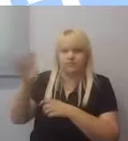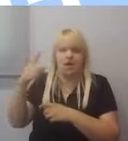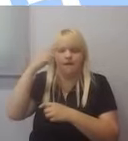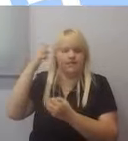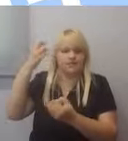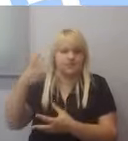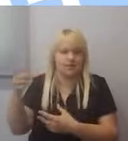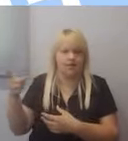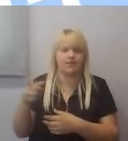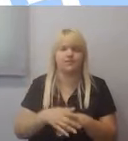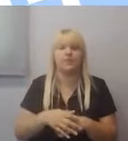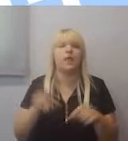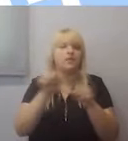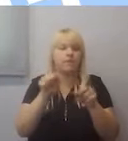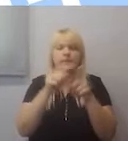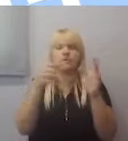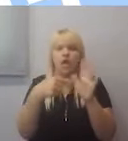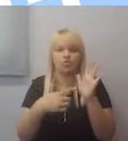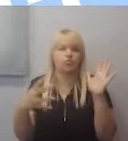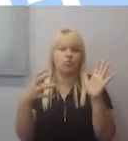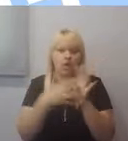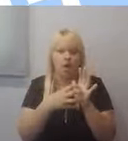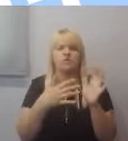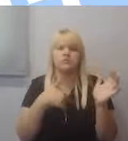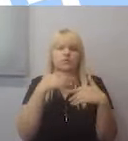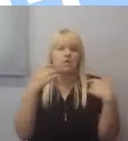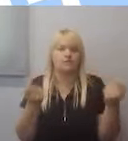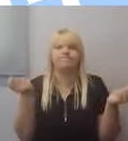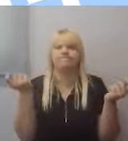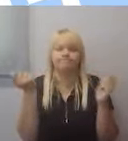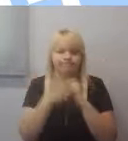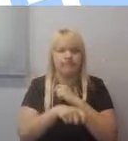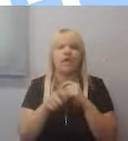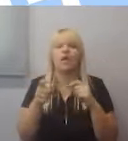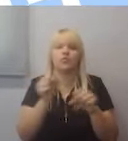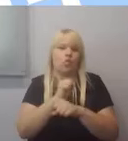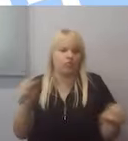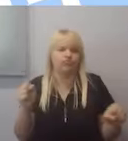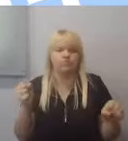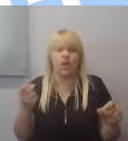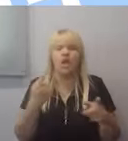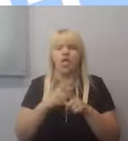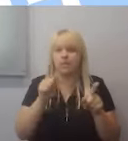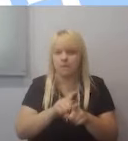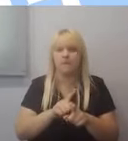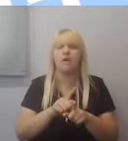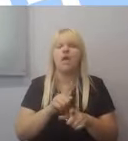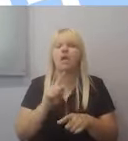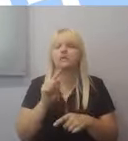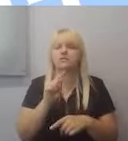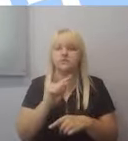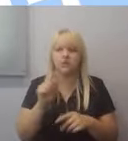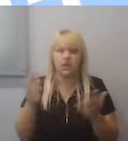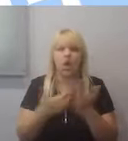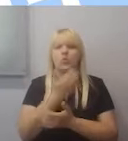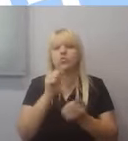t ka datu bāzes virkne datu bāzes tika atslēgtas drošības iemeslu dēļ līdz ar to iespējas atjaunot dokumentus vai izsniegt jaunus dokumentus